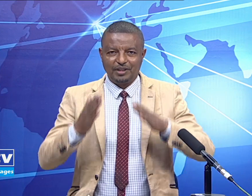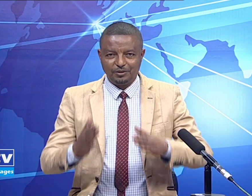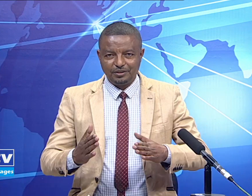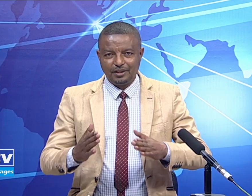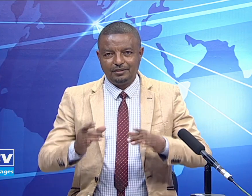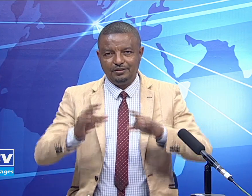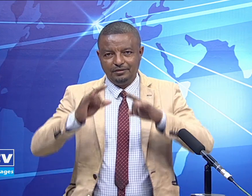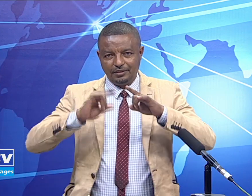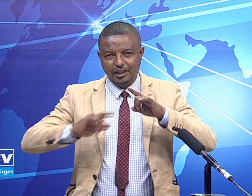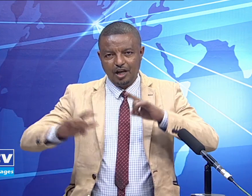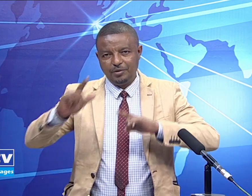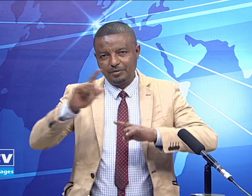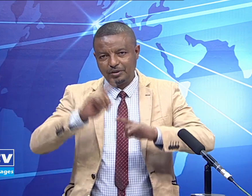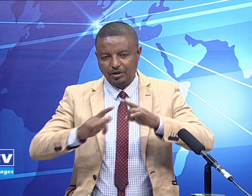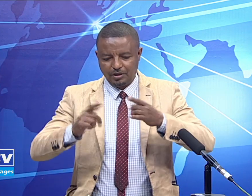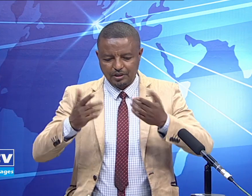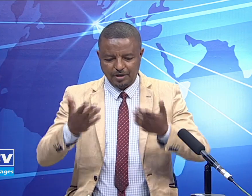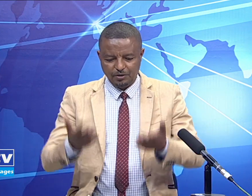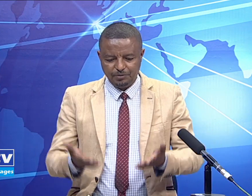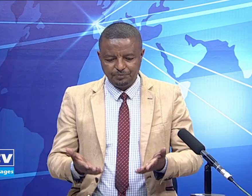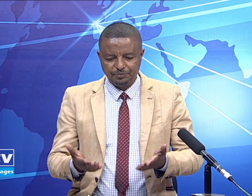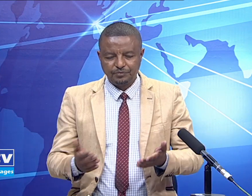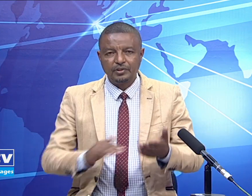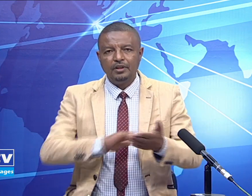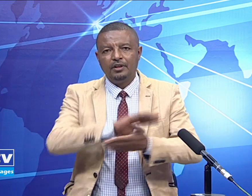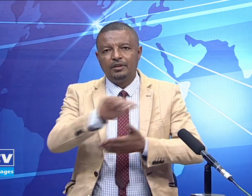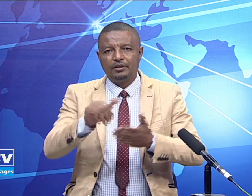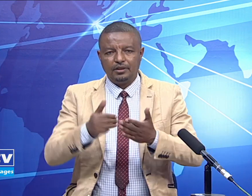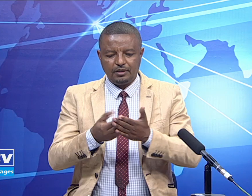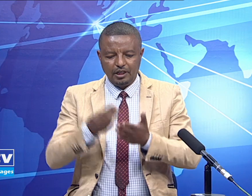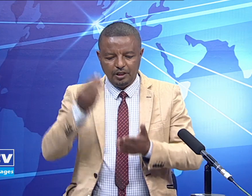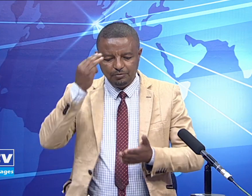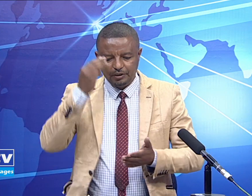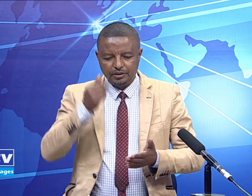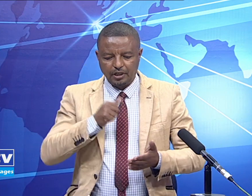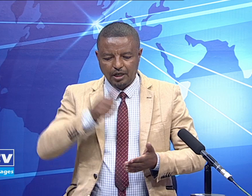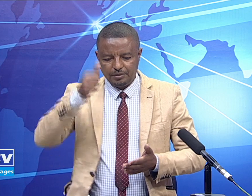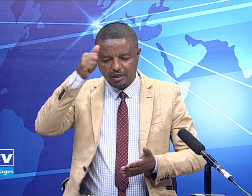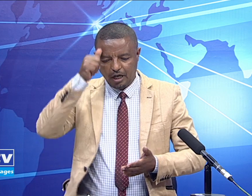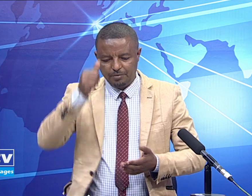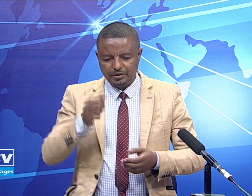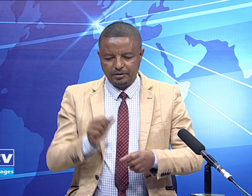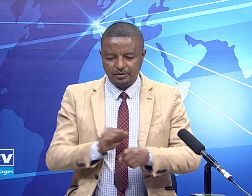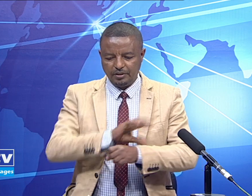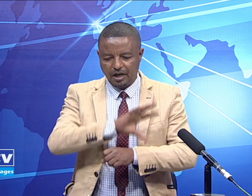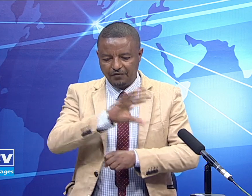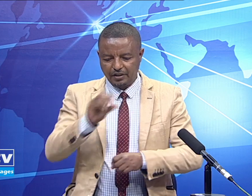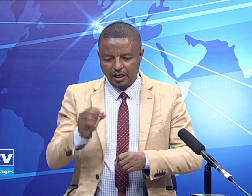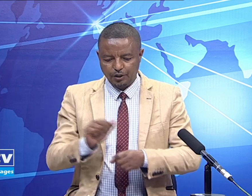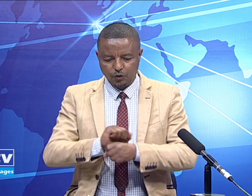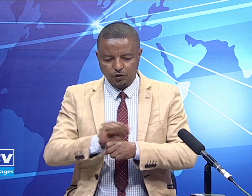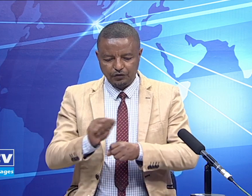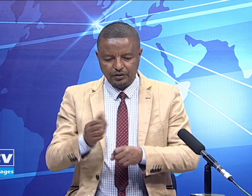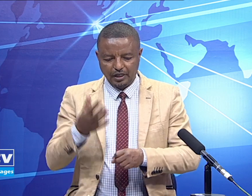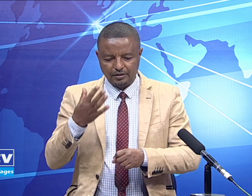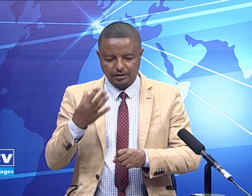ተናስተልን ተመልካቾቻችን ዜና በምልክት ከቀርባለሁ። ጠቅላይ ሚኒስትር አብይ አህመድ